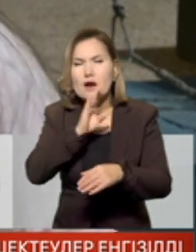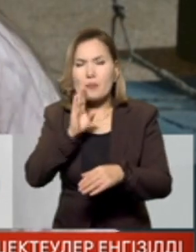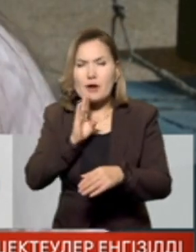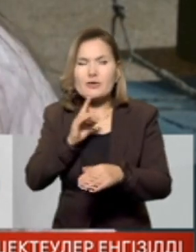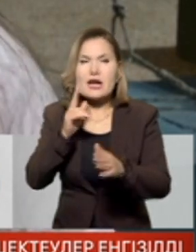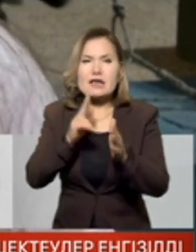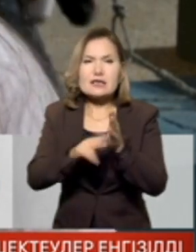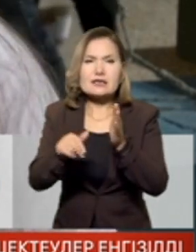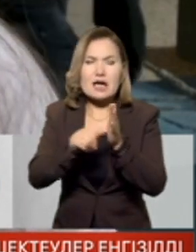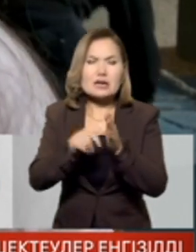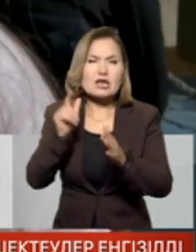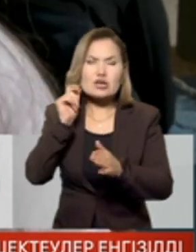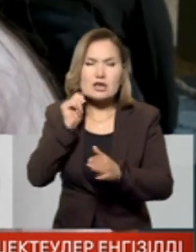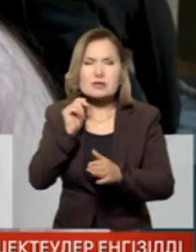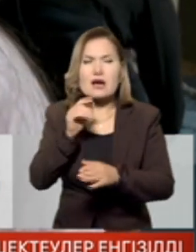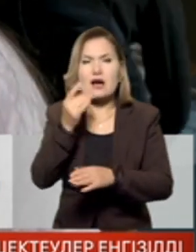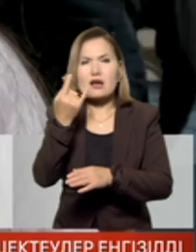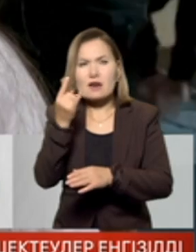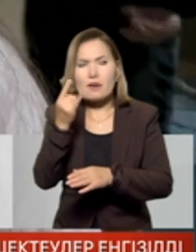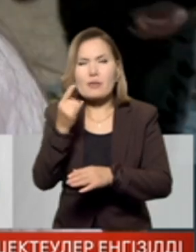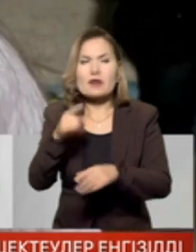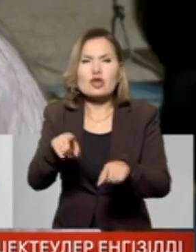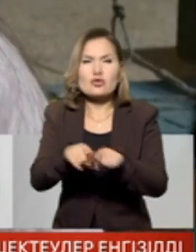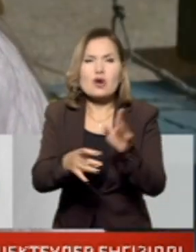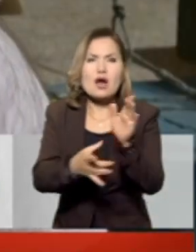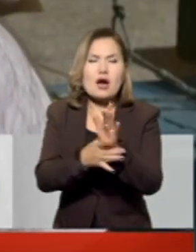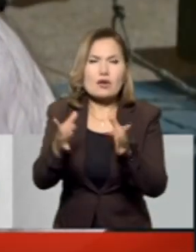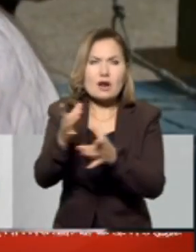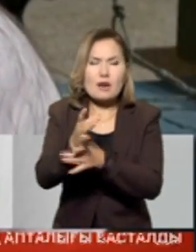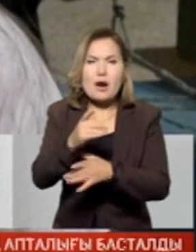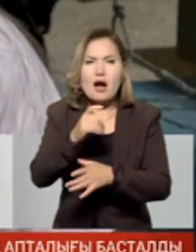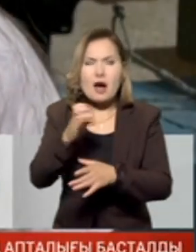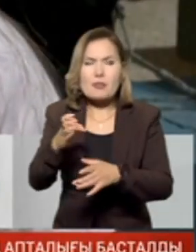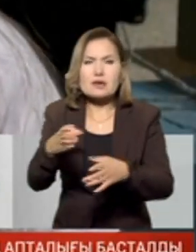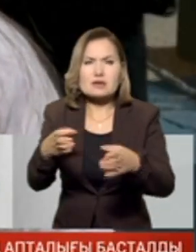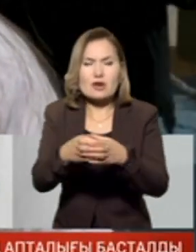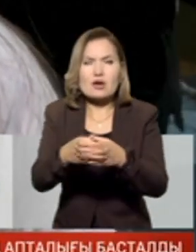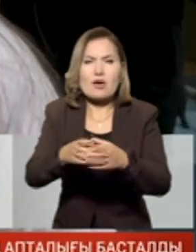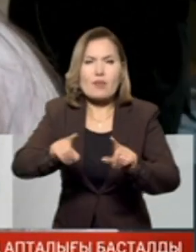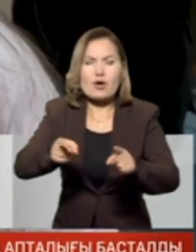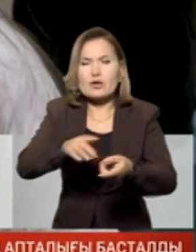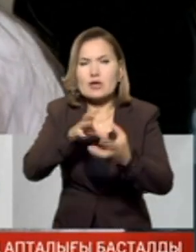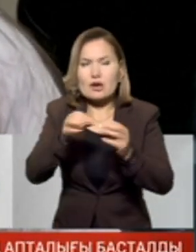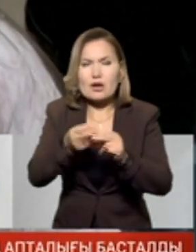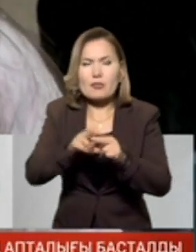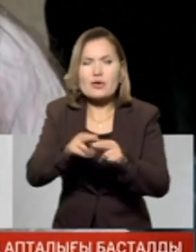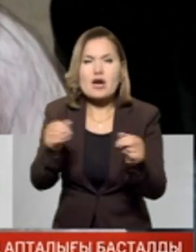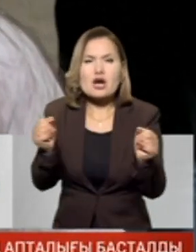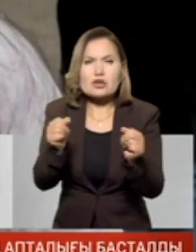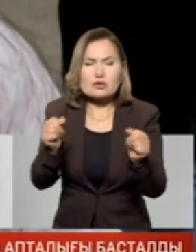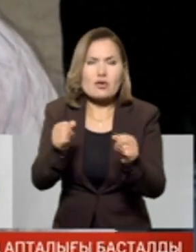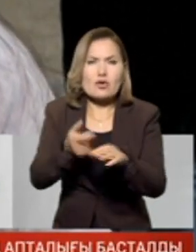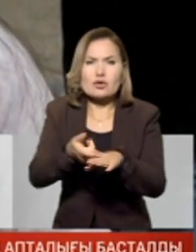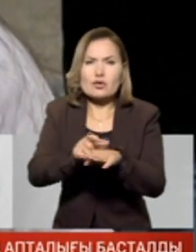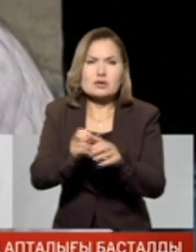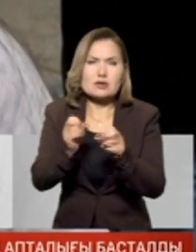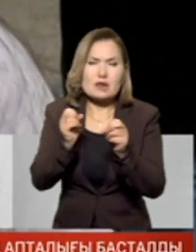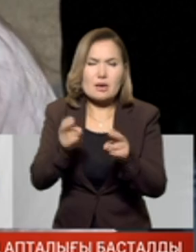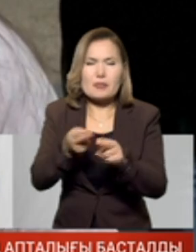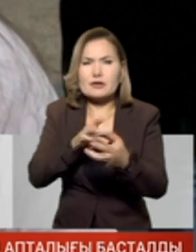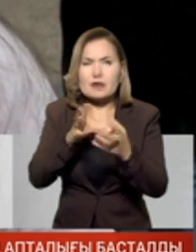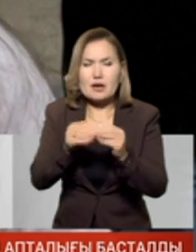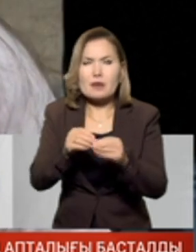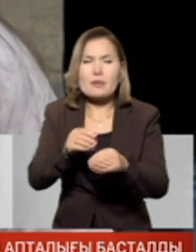жастағы ата, 1 жасар бала, олар осы күнге дейін Хамастың жерасты туннелінде отыр. Тағы бір қаһарлы қысты сонда өткізуге мәжбүр.